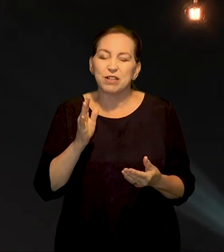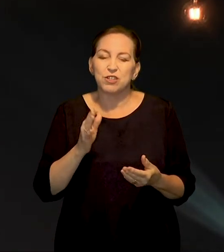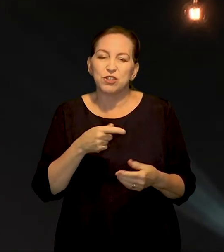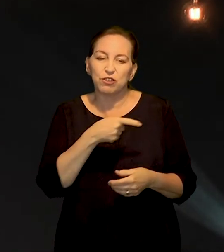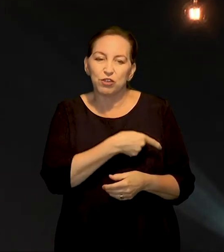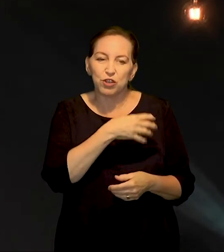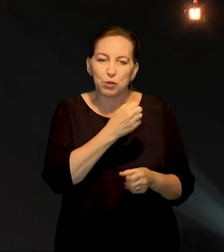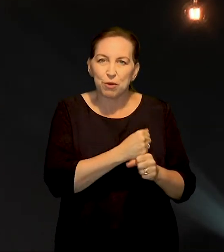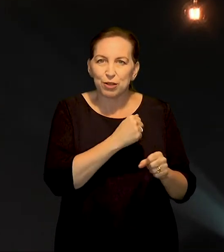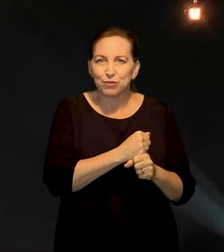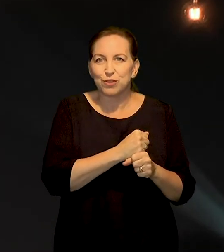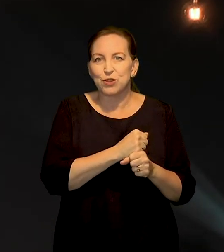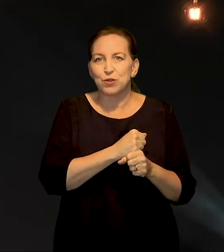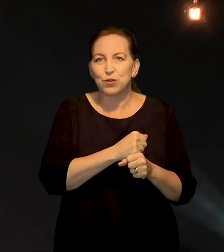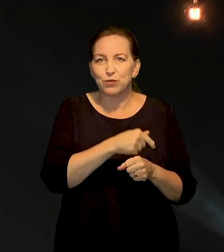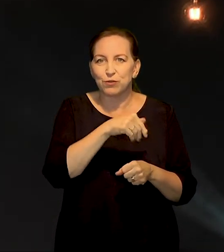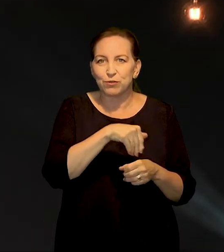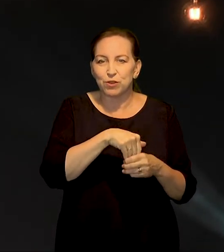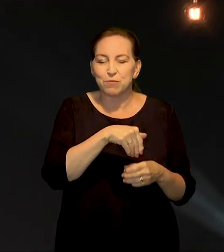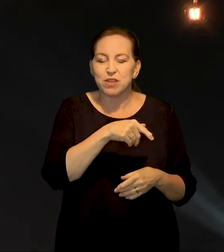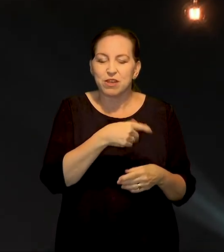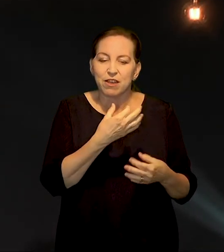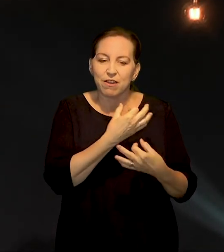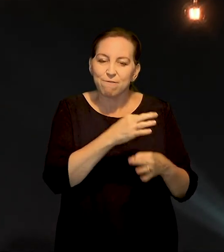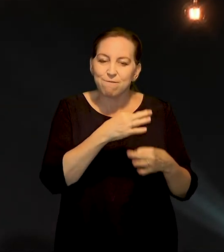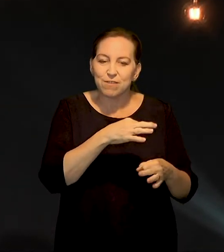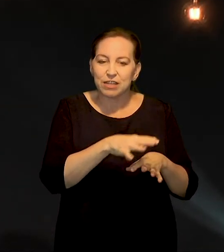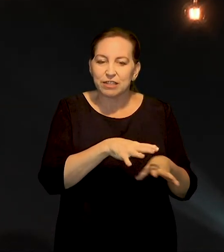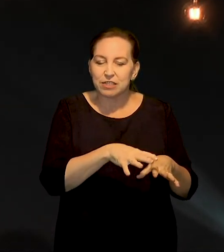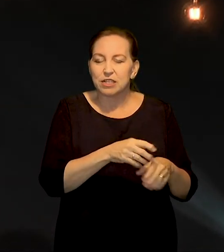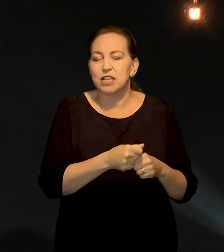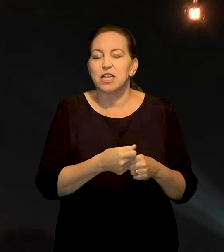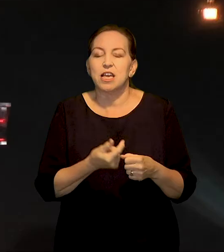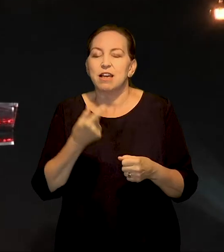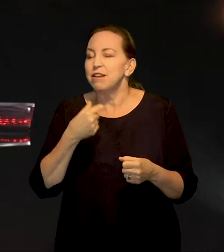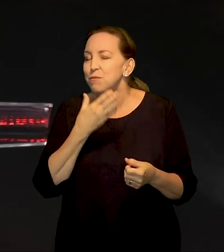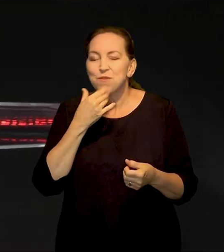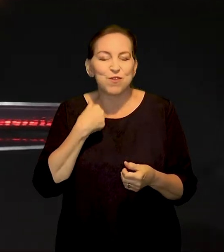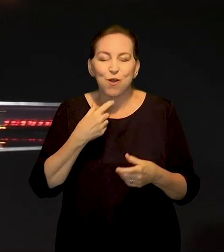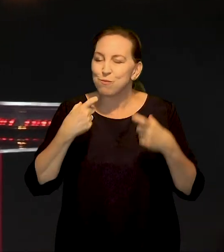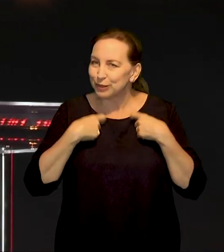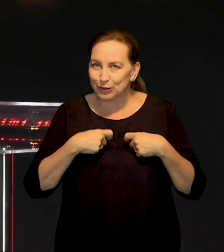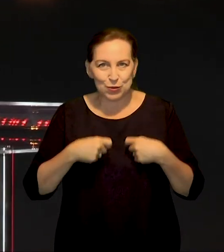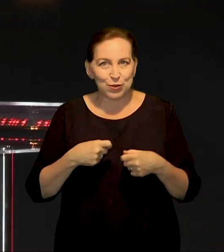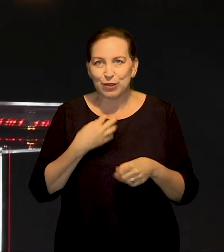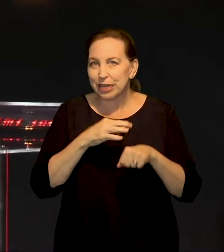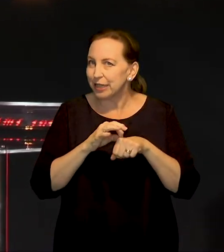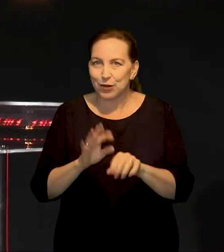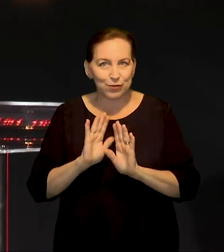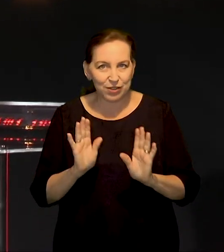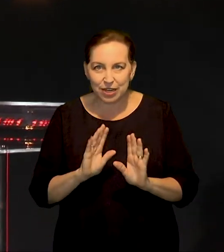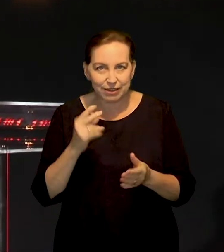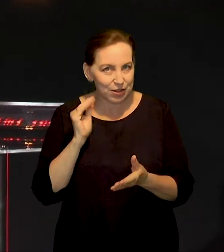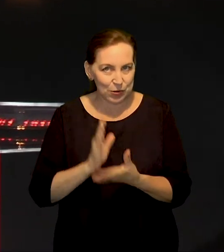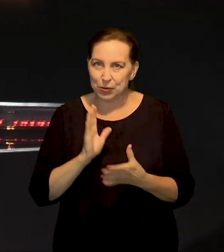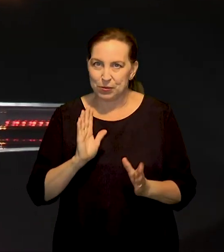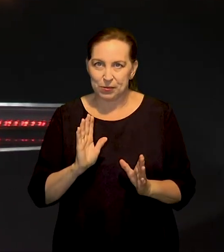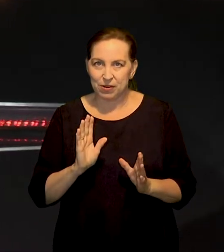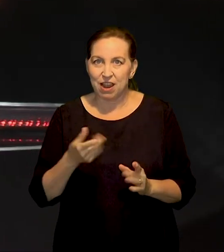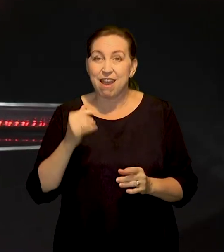temu brzmi, masz kochać swojego bliźniego tak jak samego siebie. Na tych dwóch przykazaniach oparte jest całe prawo